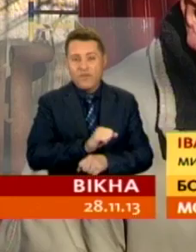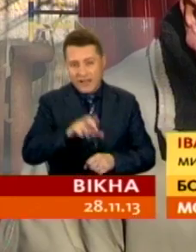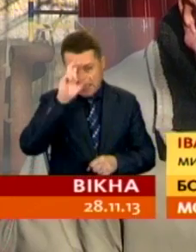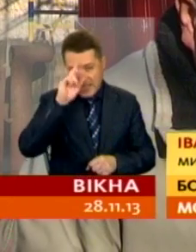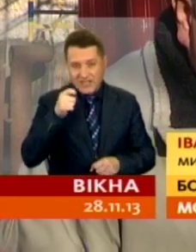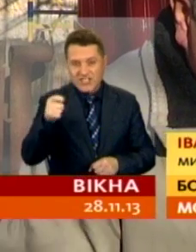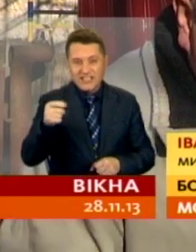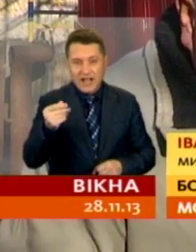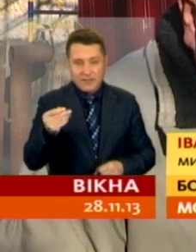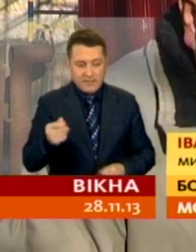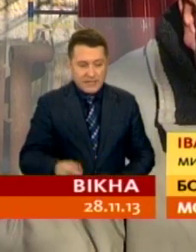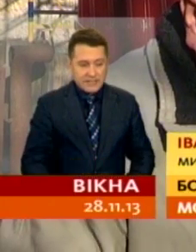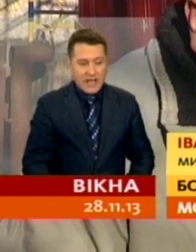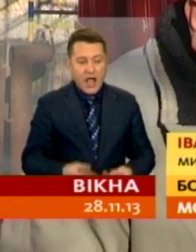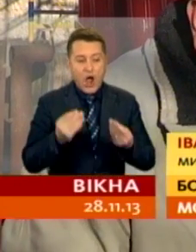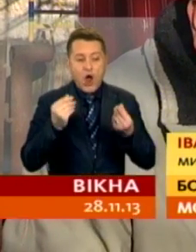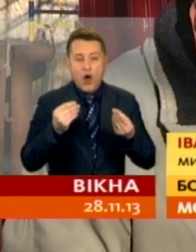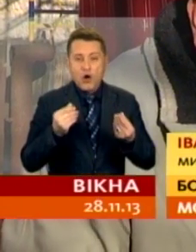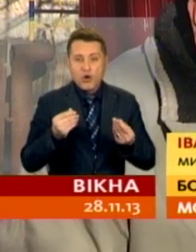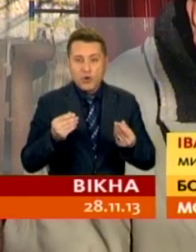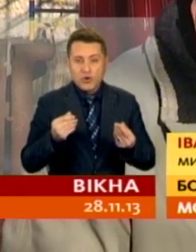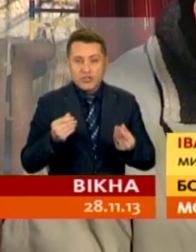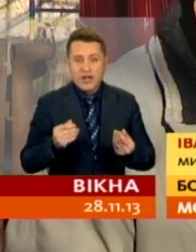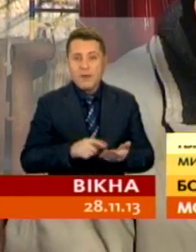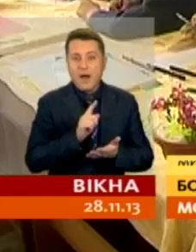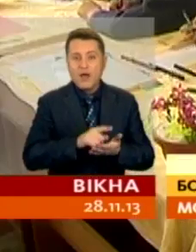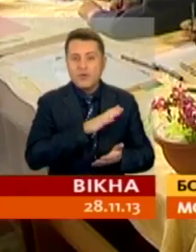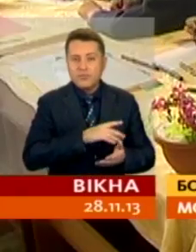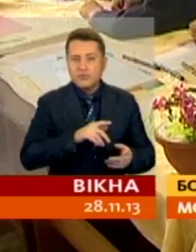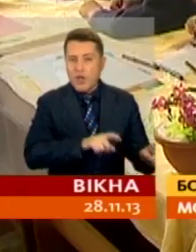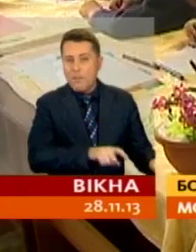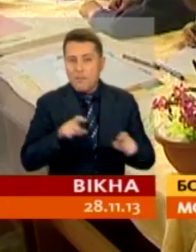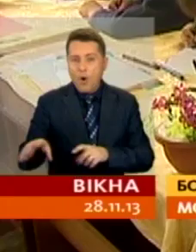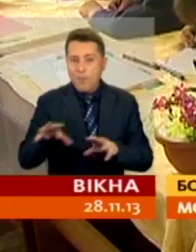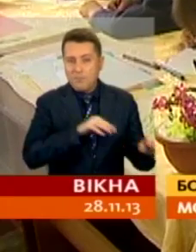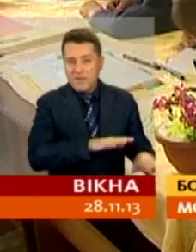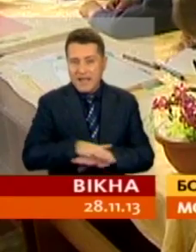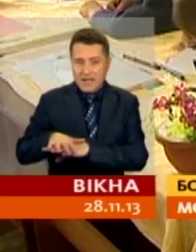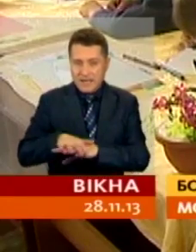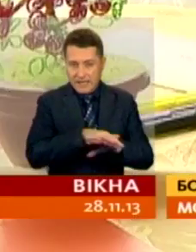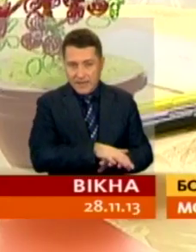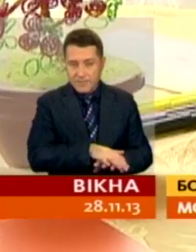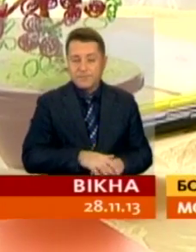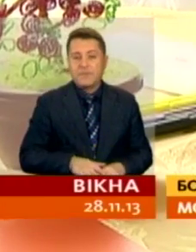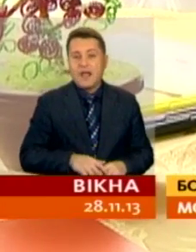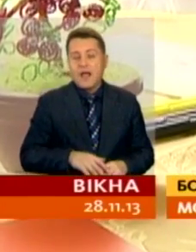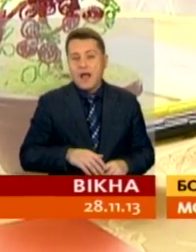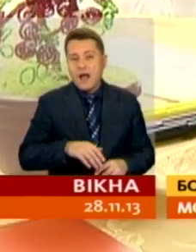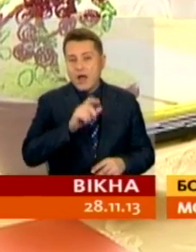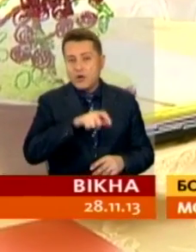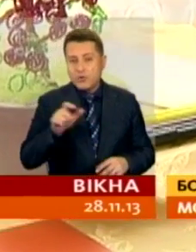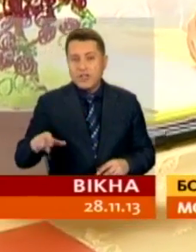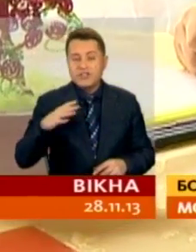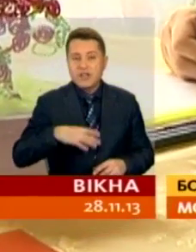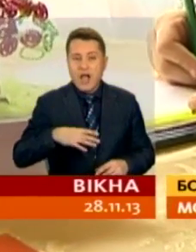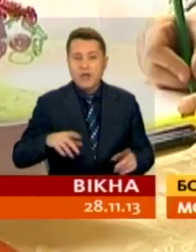питань, не пропадуть. Але гроші, їх, щоб використовувати, гроші мають бути мобільні. Звісно, наступного року мирчани не чекатимуть. Щоб зібрати для